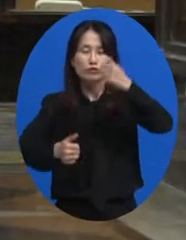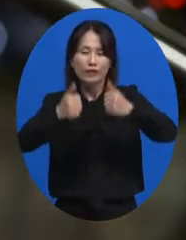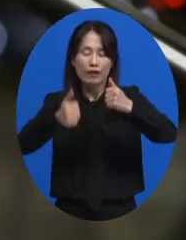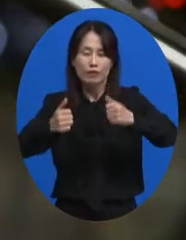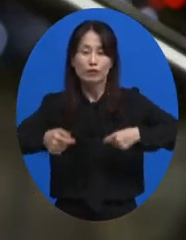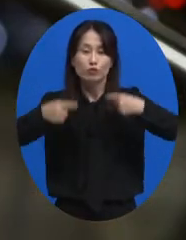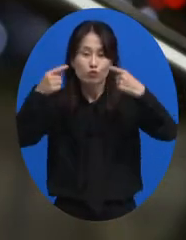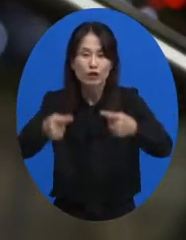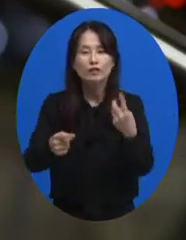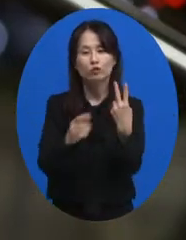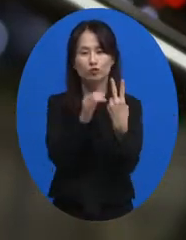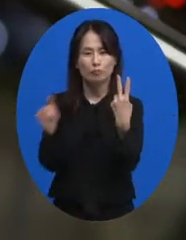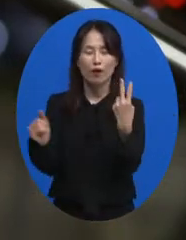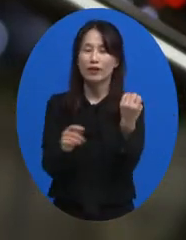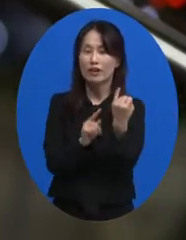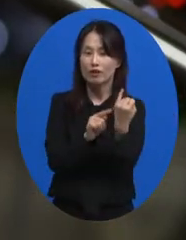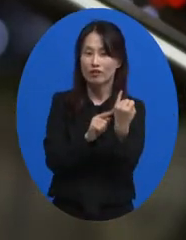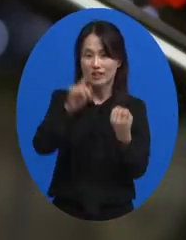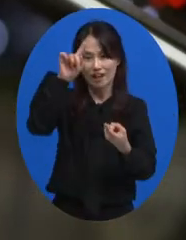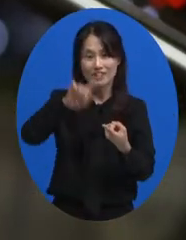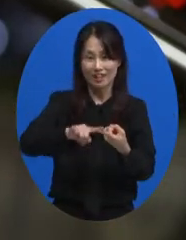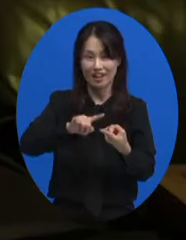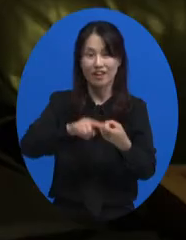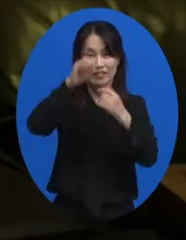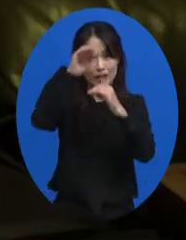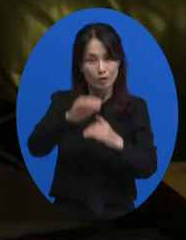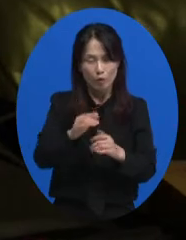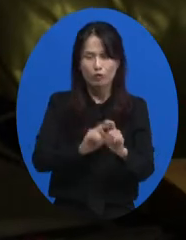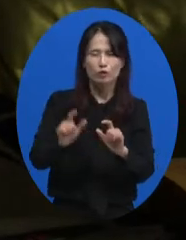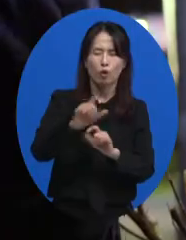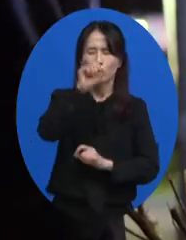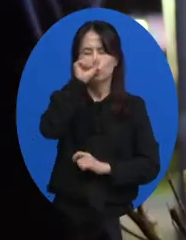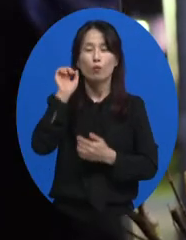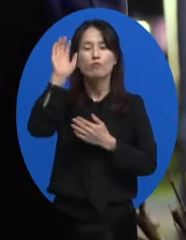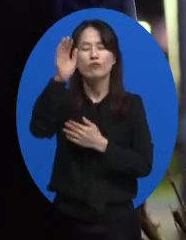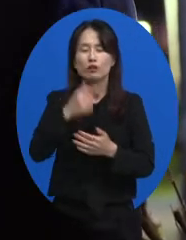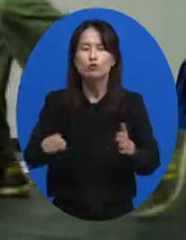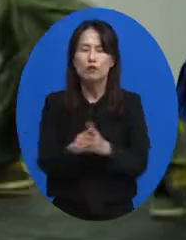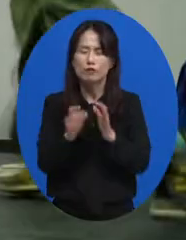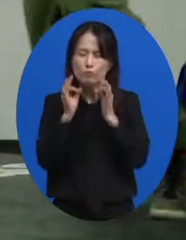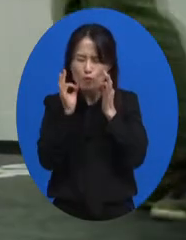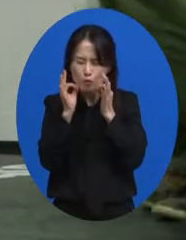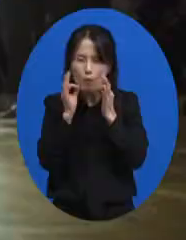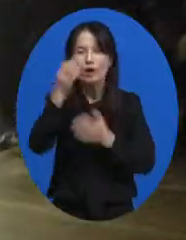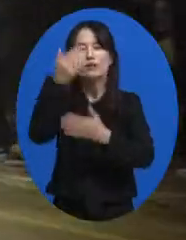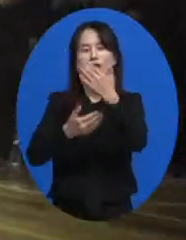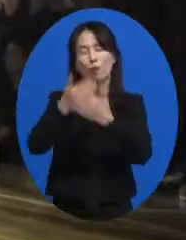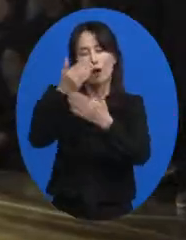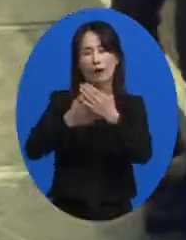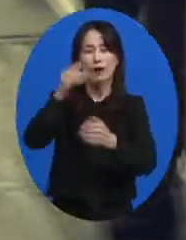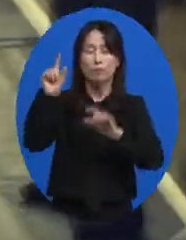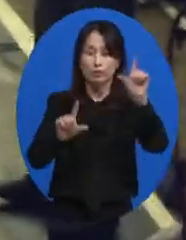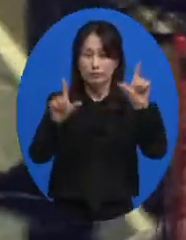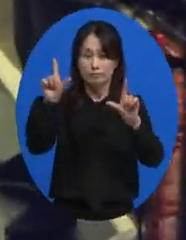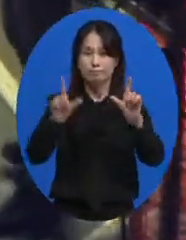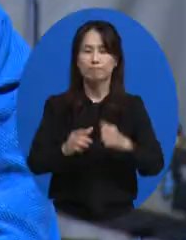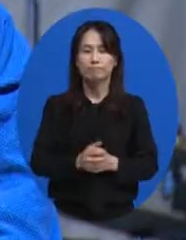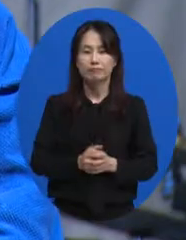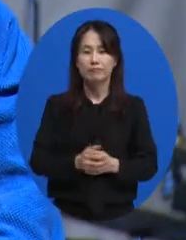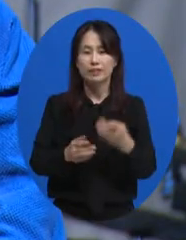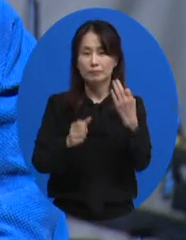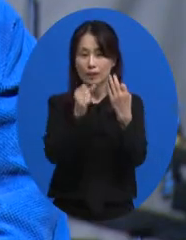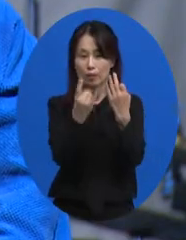스트리트 댄스 경연대회에 출전한 두명의 이민자 여성 댄서들이 더 나은 내일을 위해 분투하는 과정을 그렸습니다